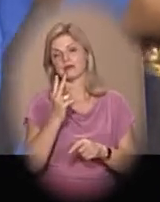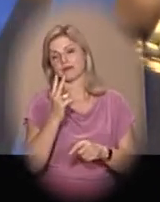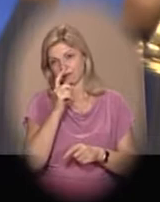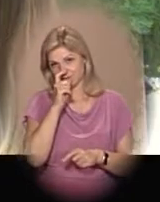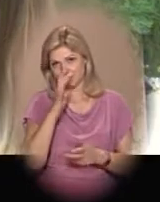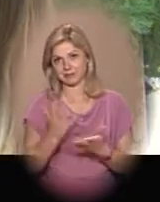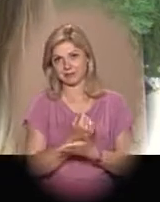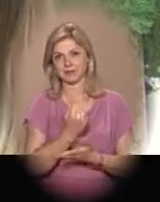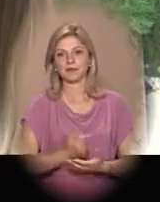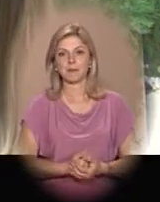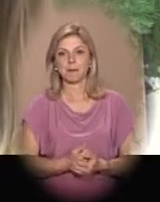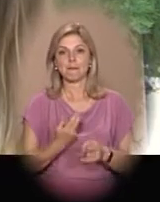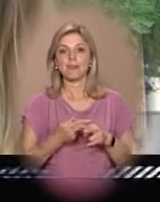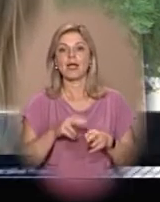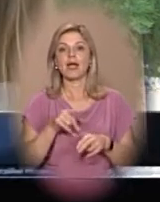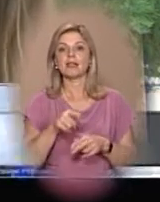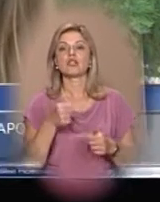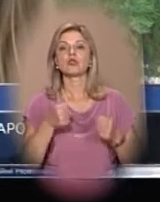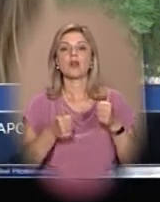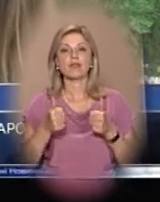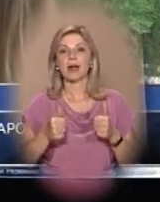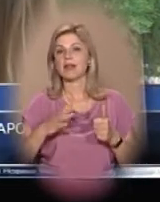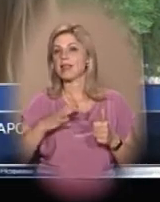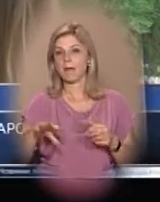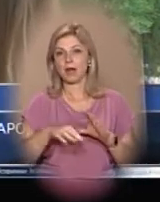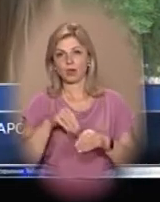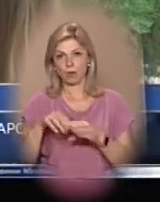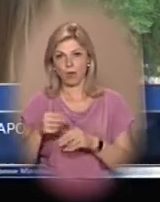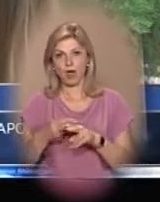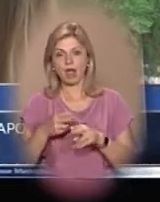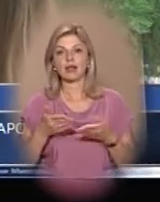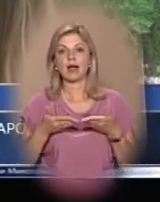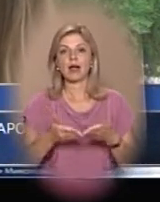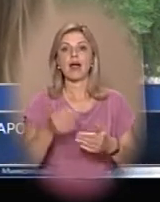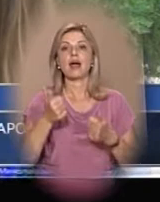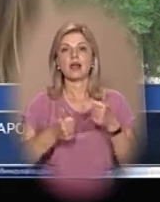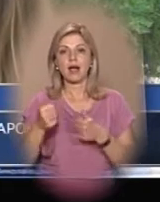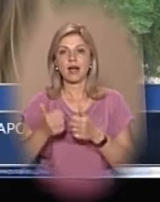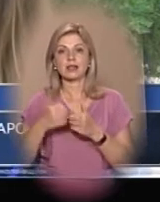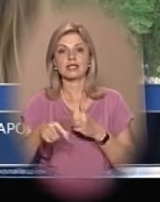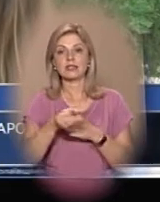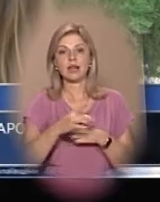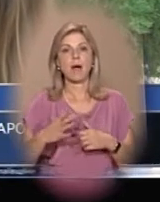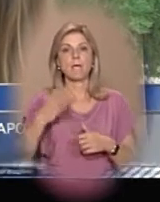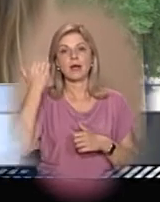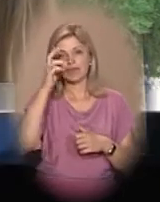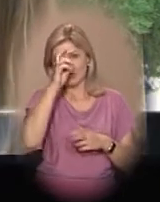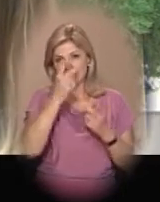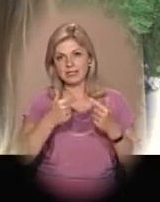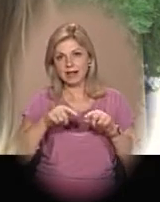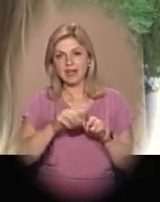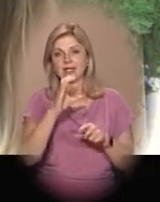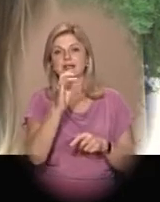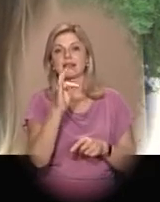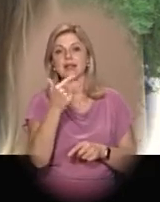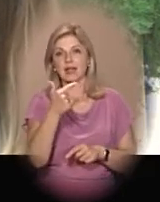Ці змагання не є ніяким відбором. Це регата серед бувших країн СНГ.